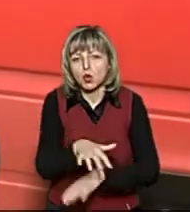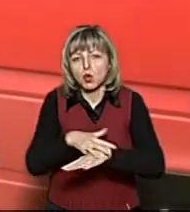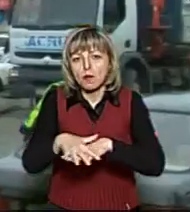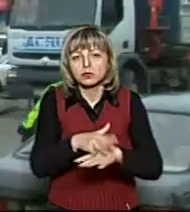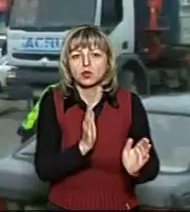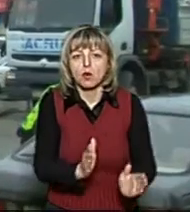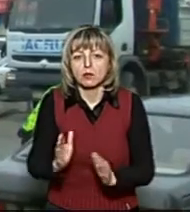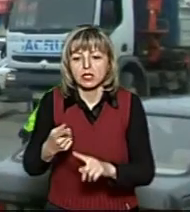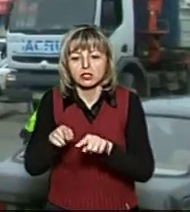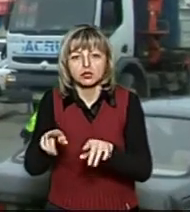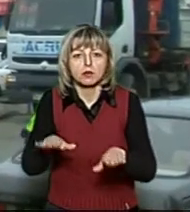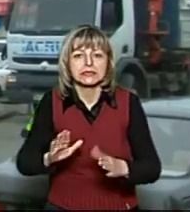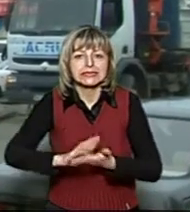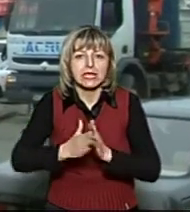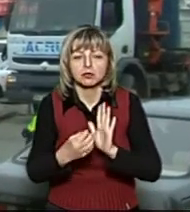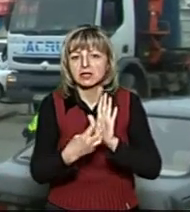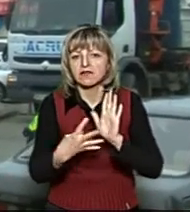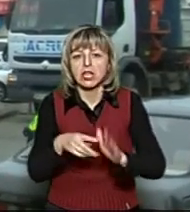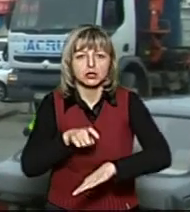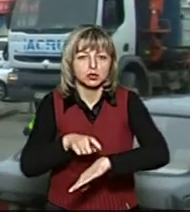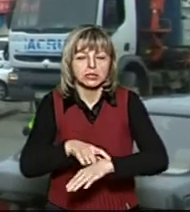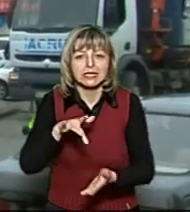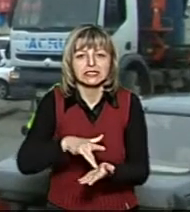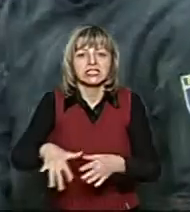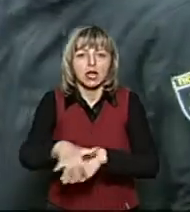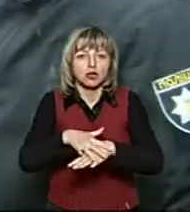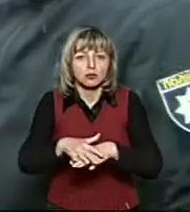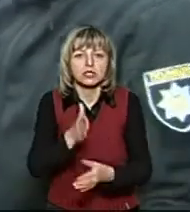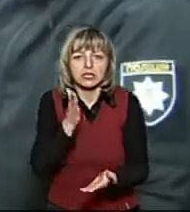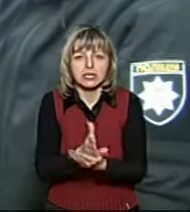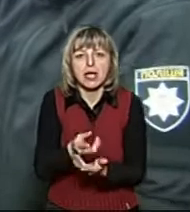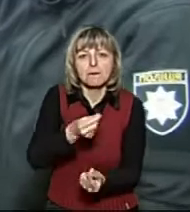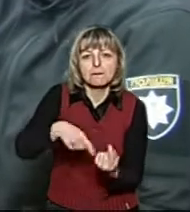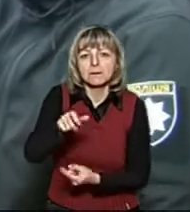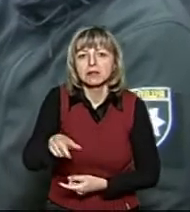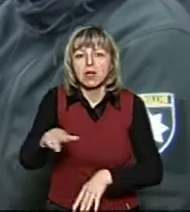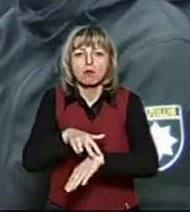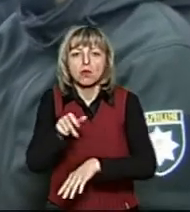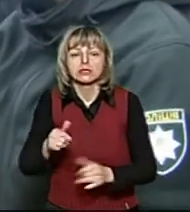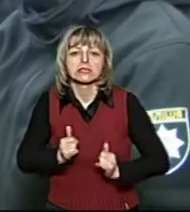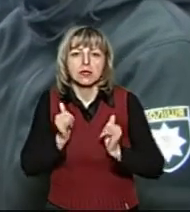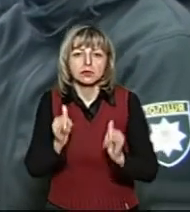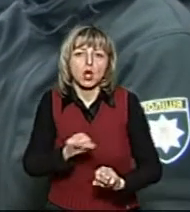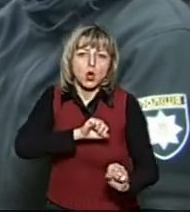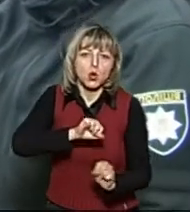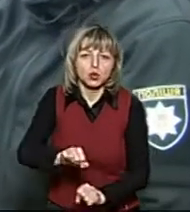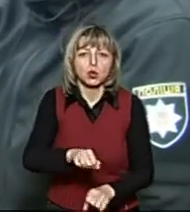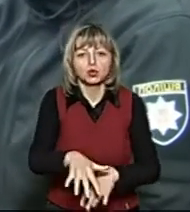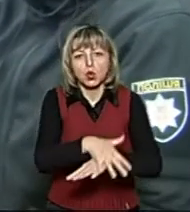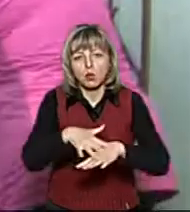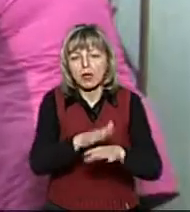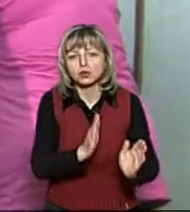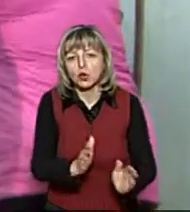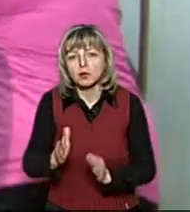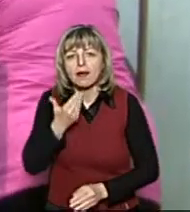на даному місці. Станом на 19-ту годину на центральному ринку є підприємці. Поліцейські забезпечують охорону громадського